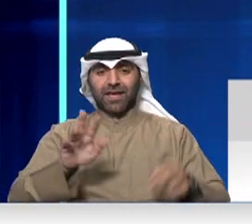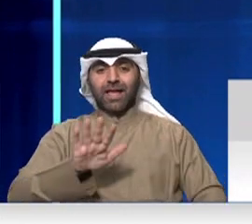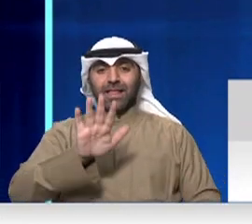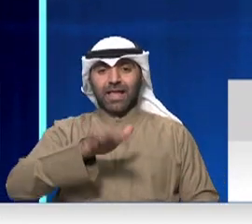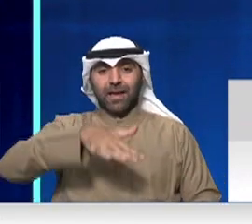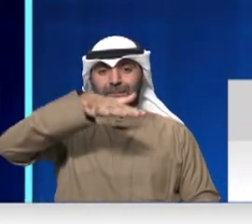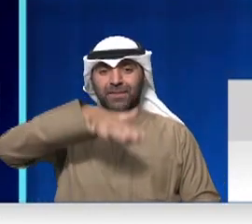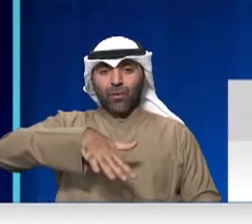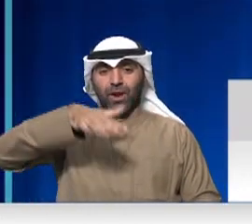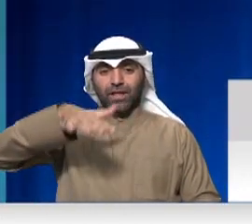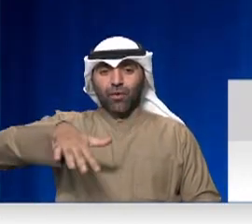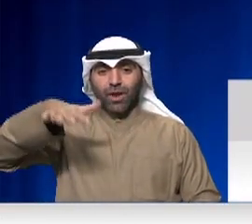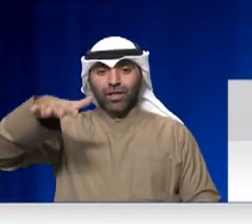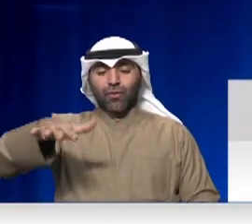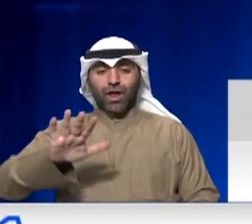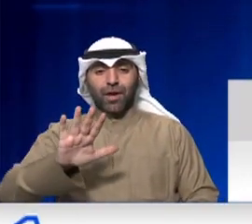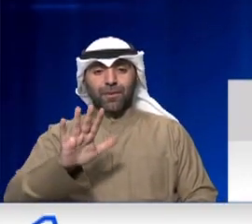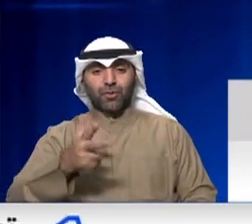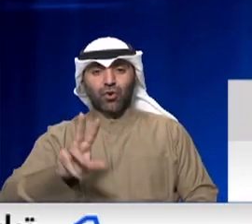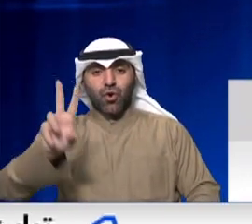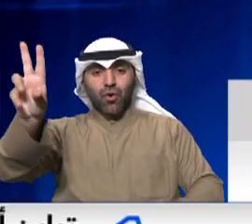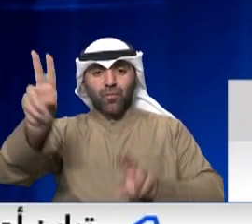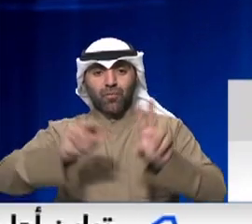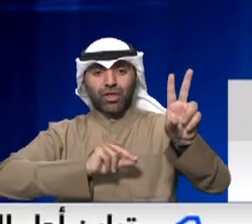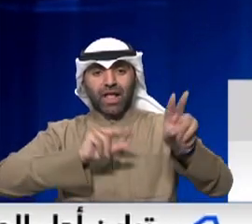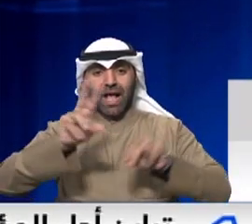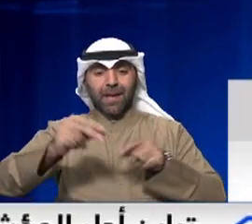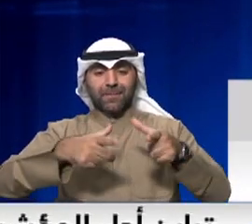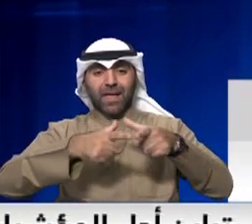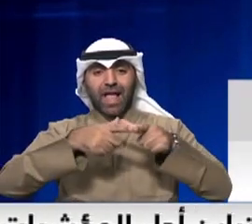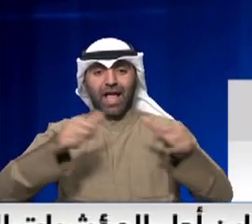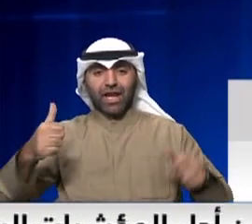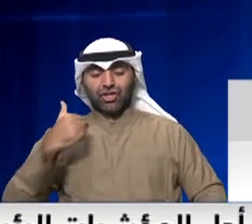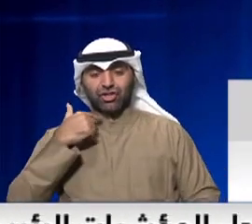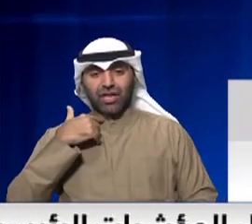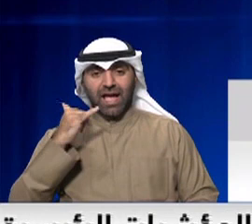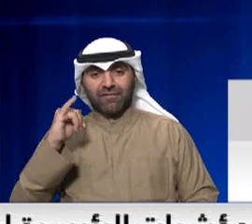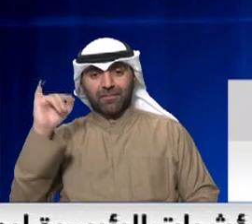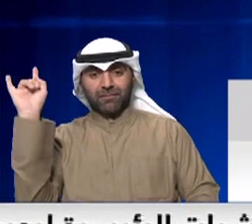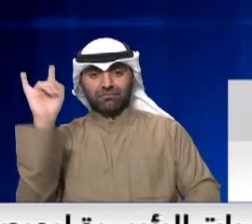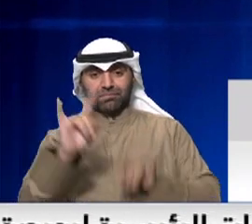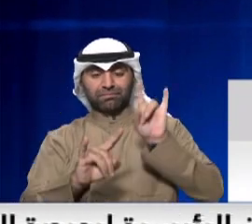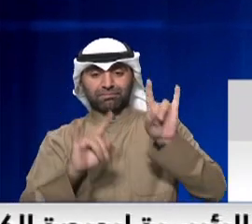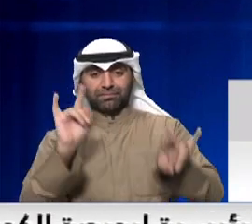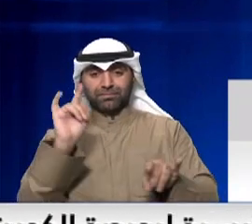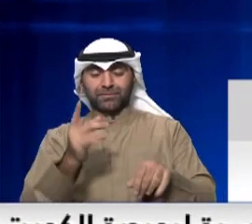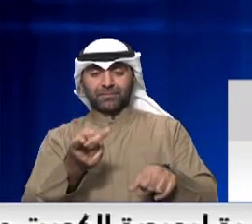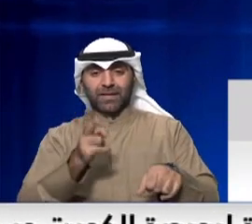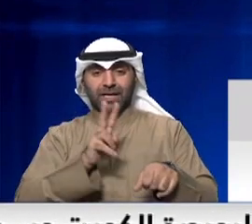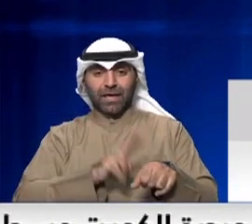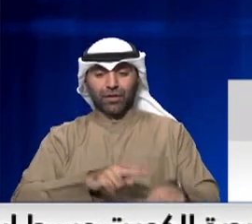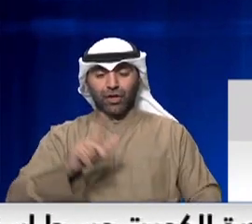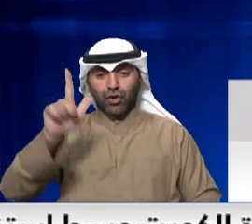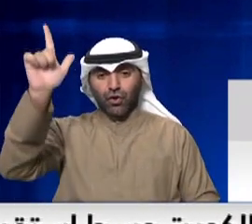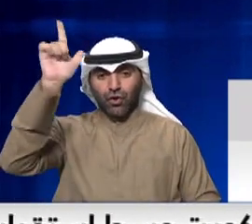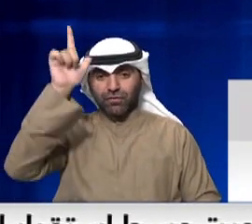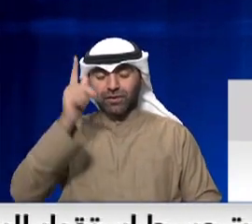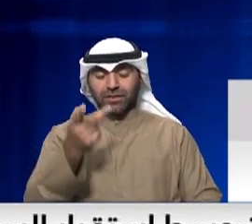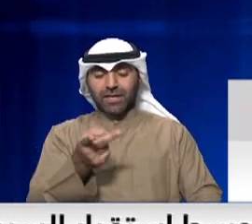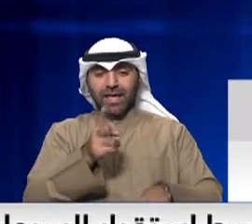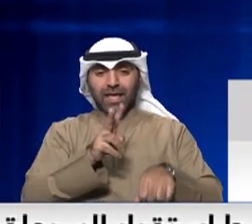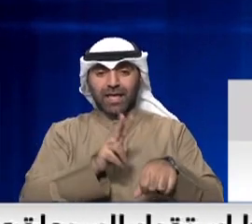وهم الإمارات والبحرين والسعودية وقطر وعمان والأردن والعراق والجزائر تونس السودان ليبيا